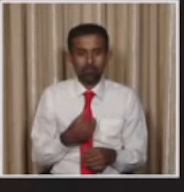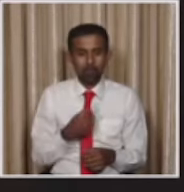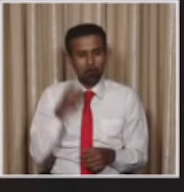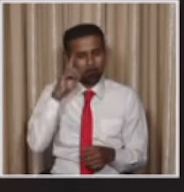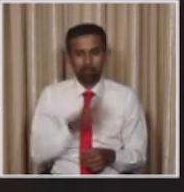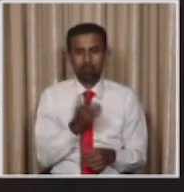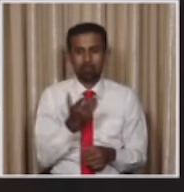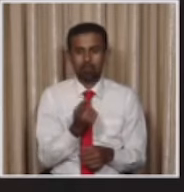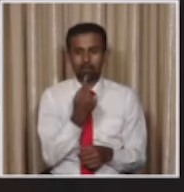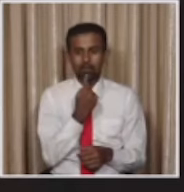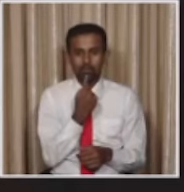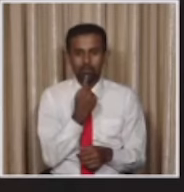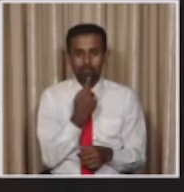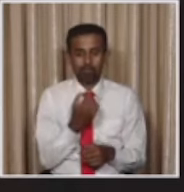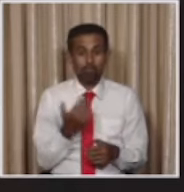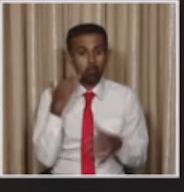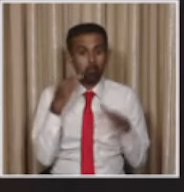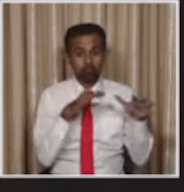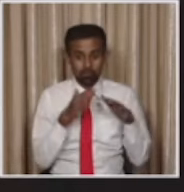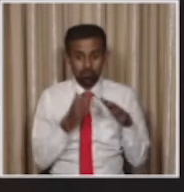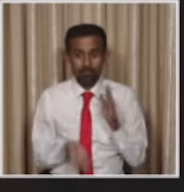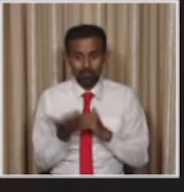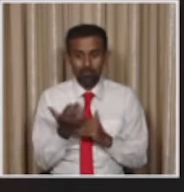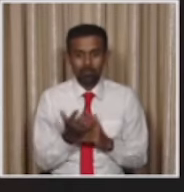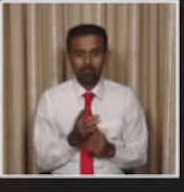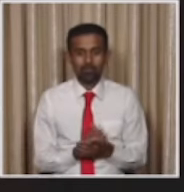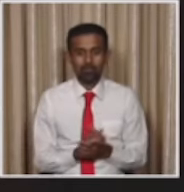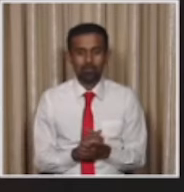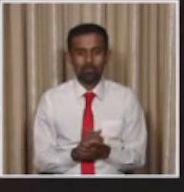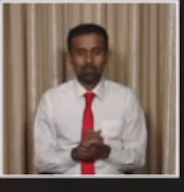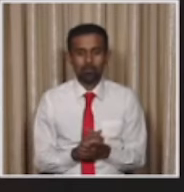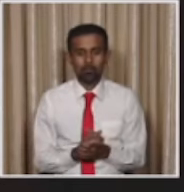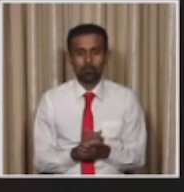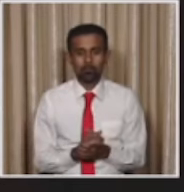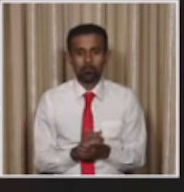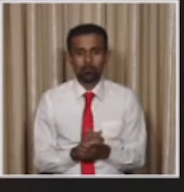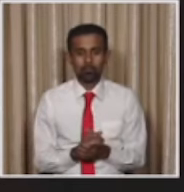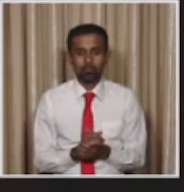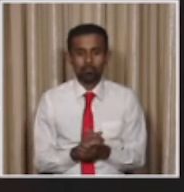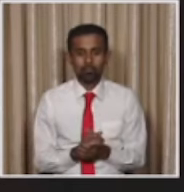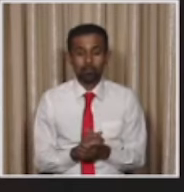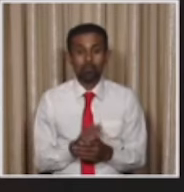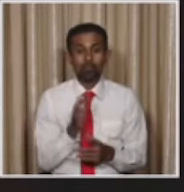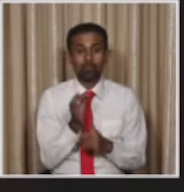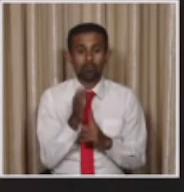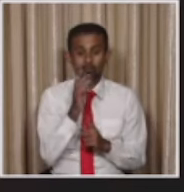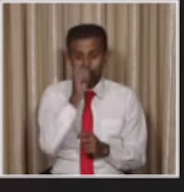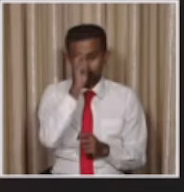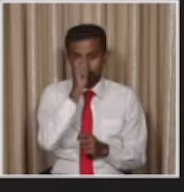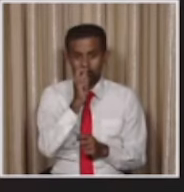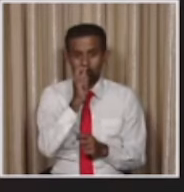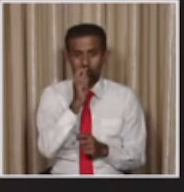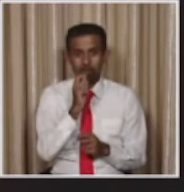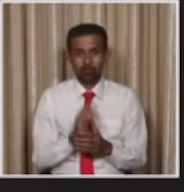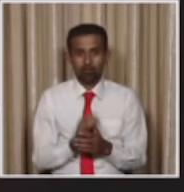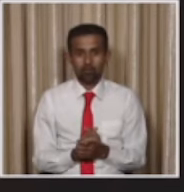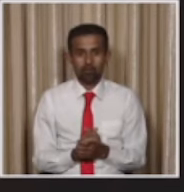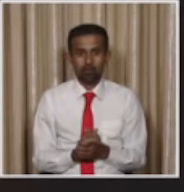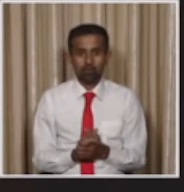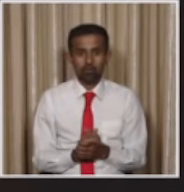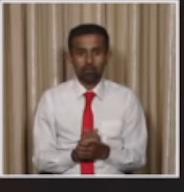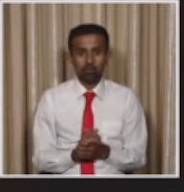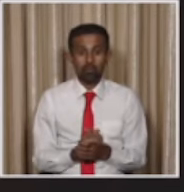දැන් තමුන්නාසෙ ලොකු සෙනගක් එක්ක යනවා කියලත් අපි දන්නවා. එතකොට දැන් ජනාධිපතිතුමා